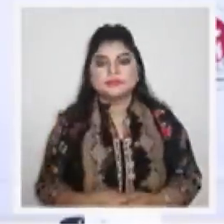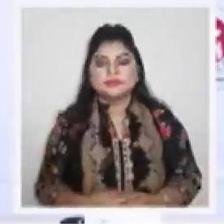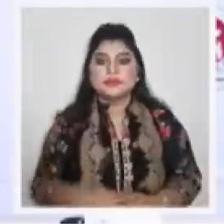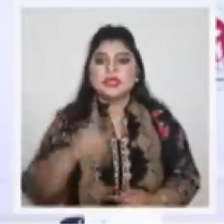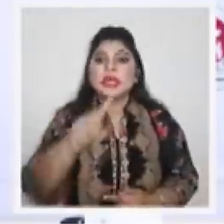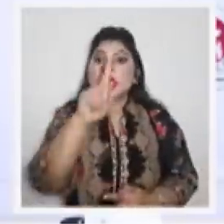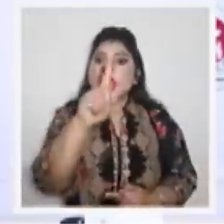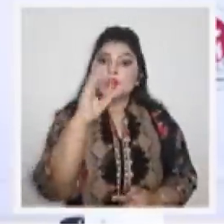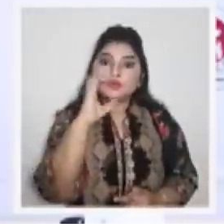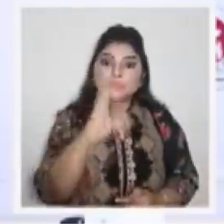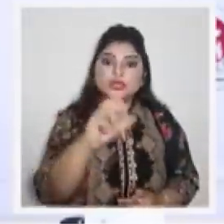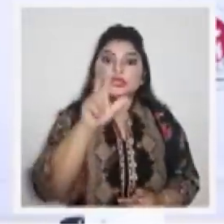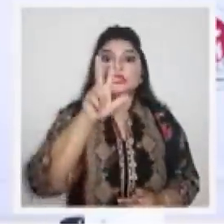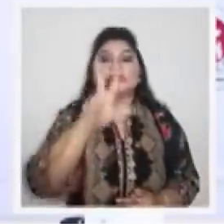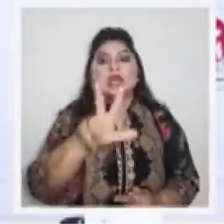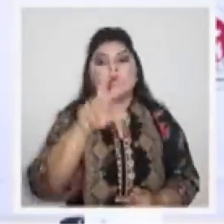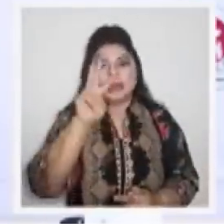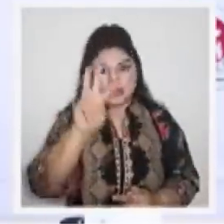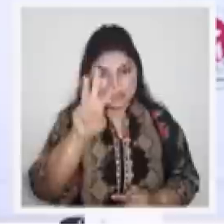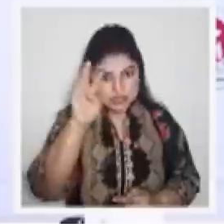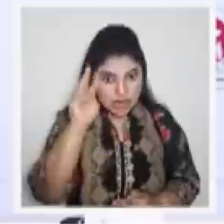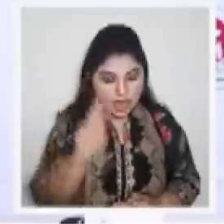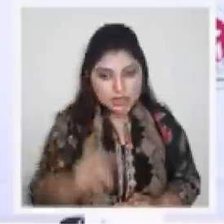রিসিভ করা হয়েছে